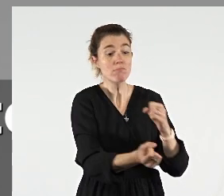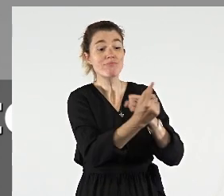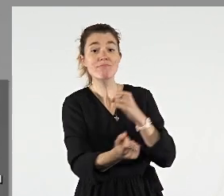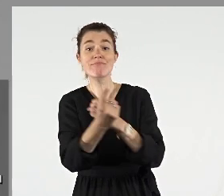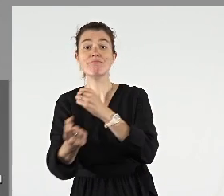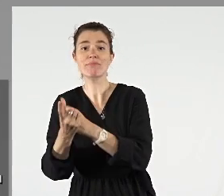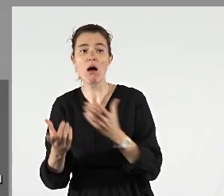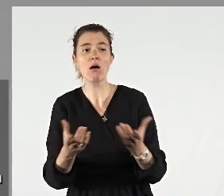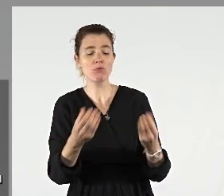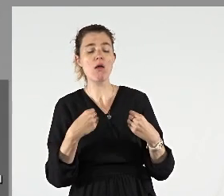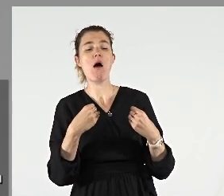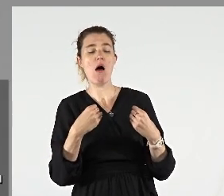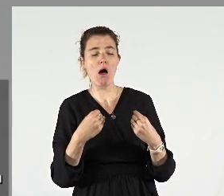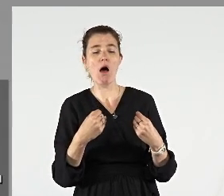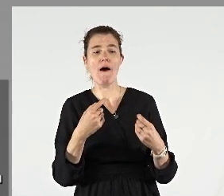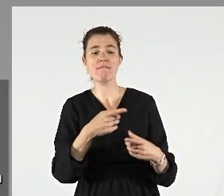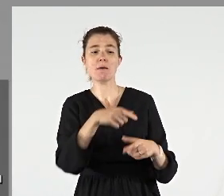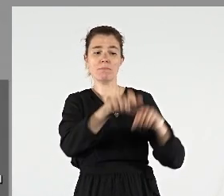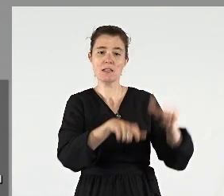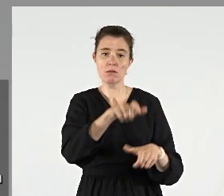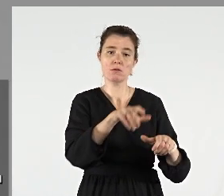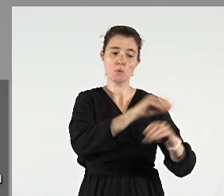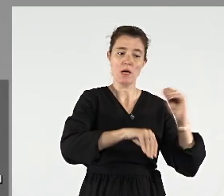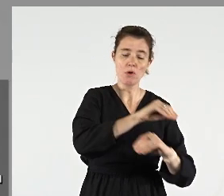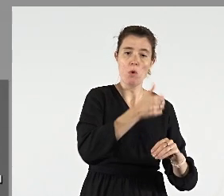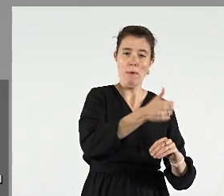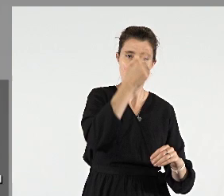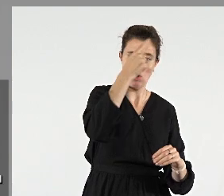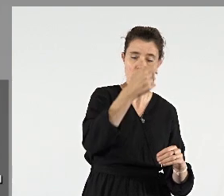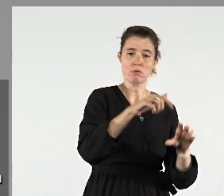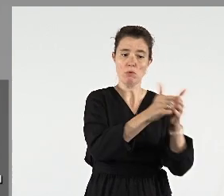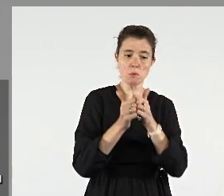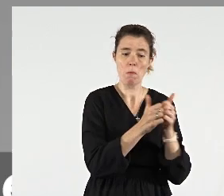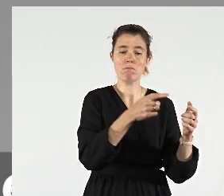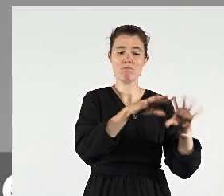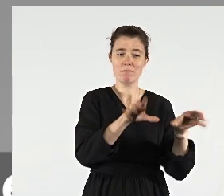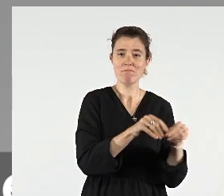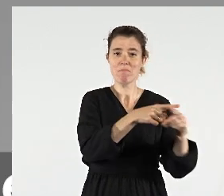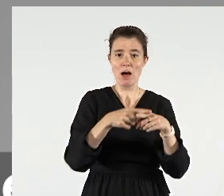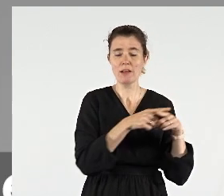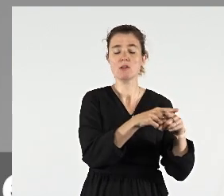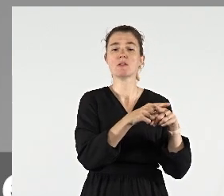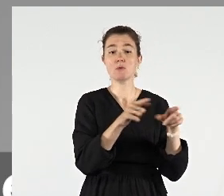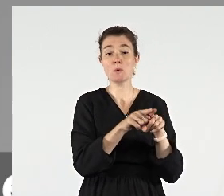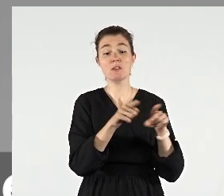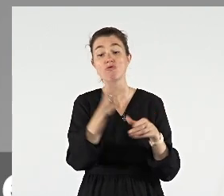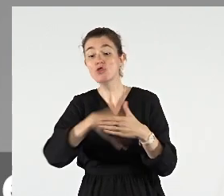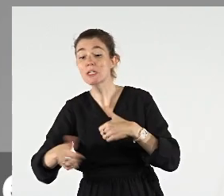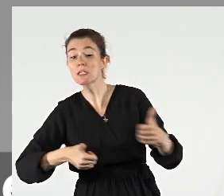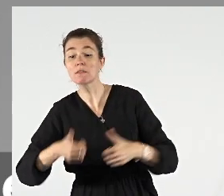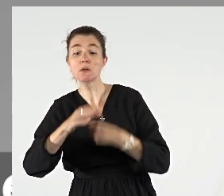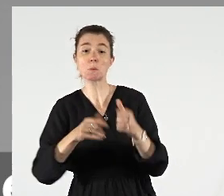pensées par et avec les soignants, partagées en équipe et notamment à l'échelle du service ou de